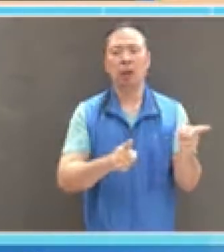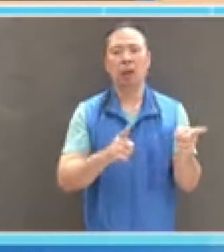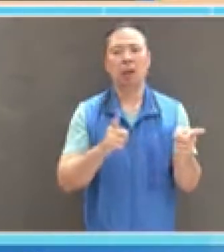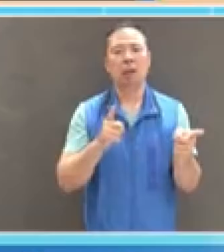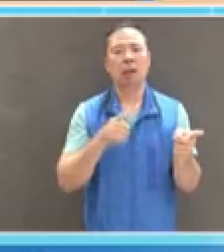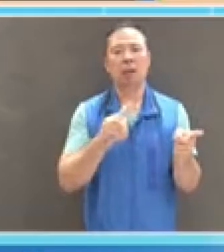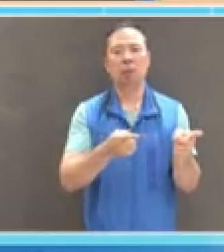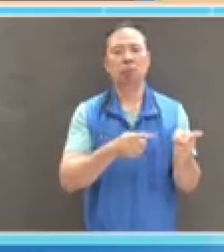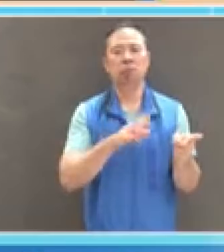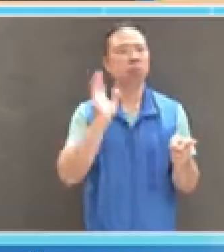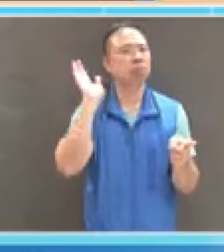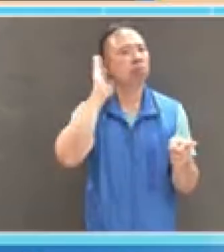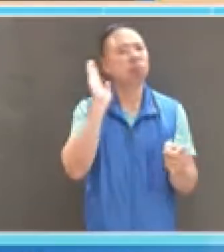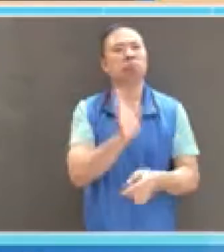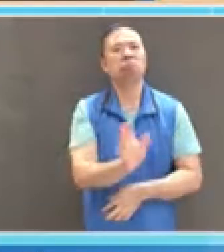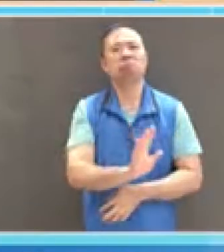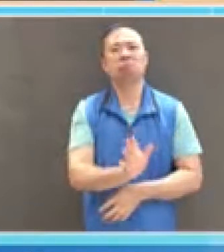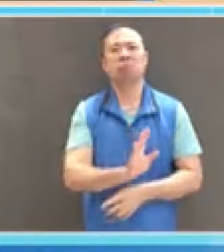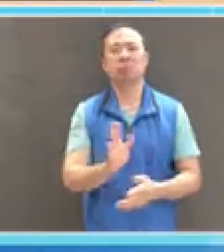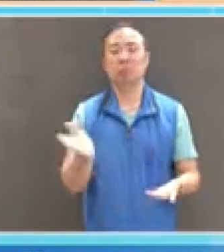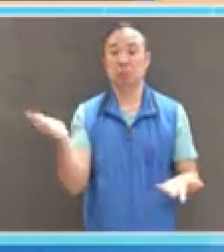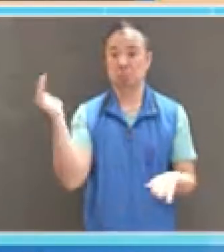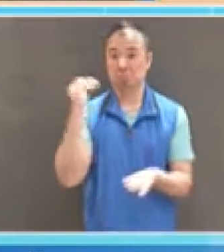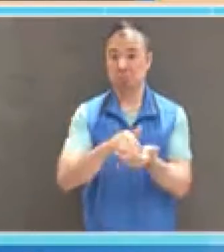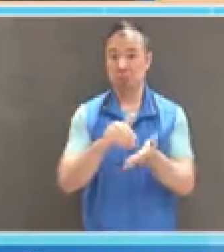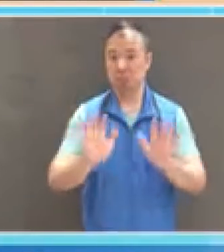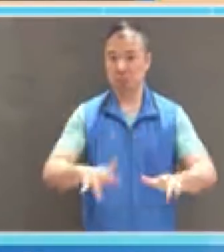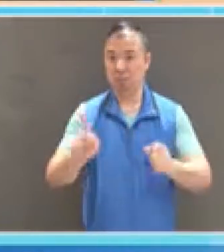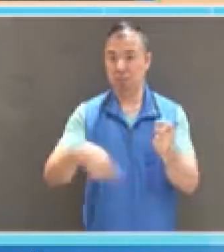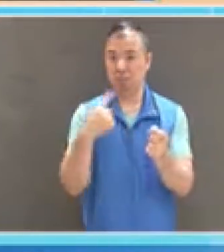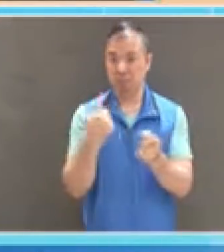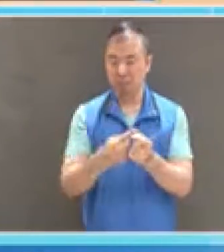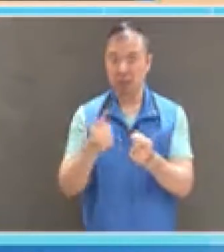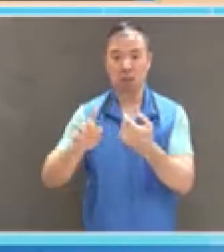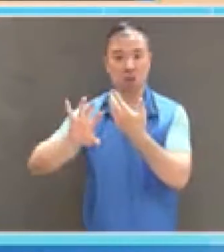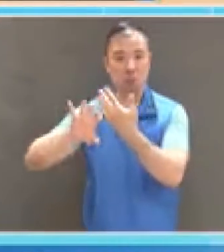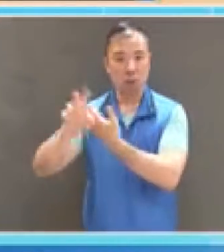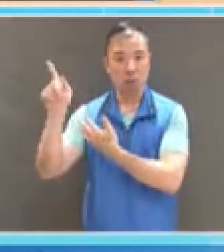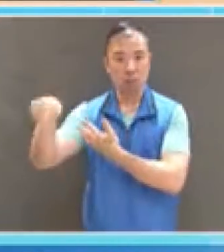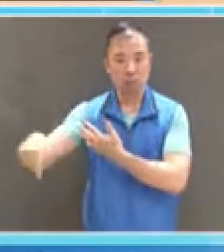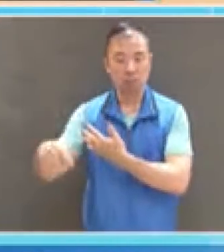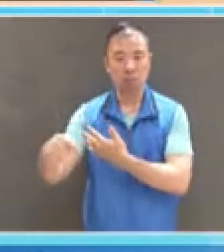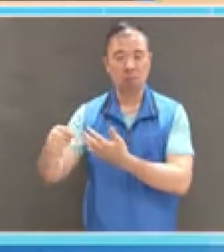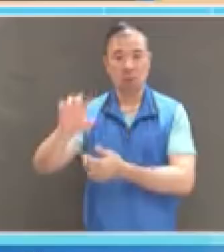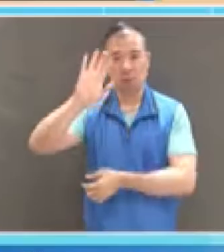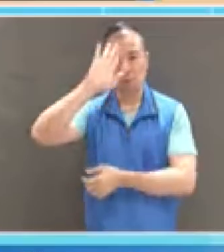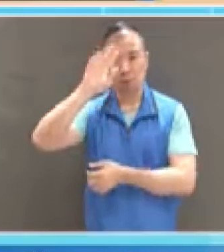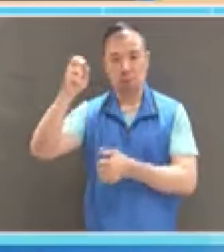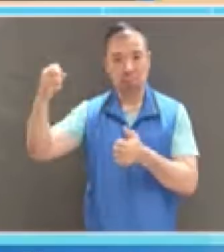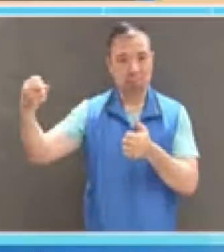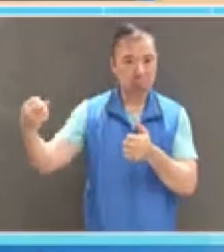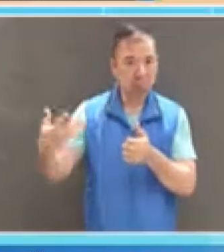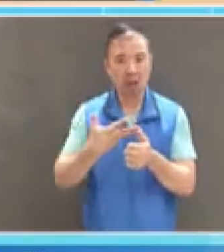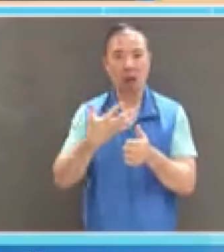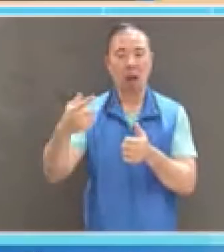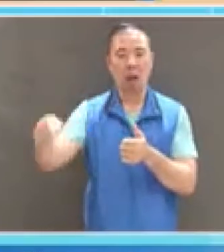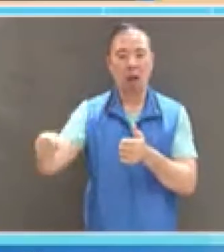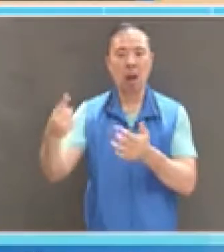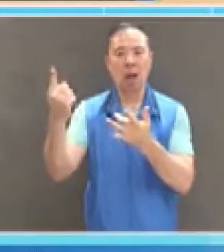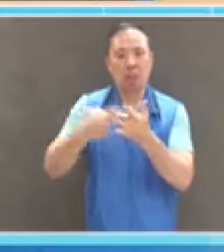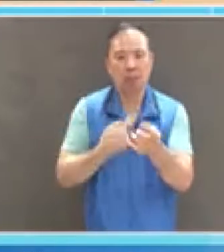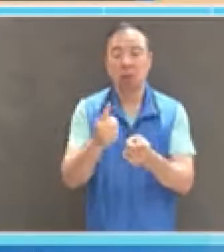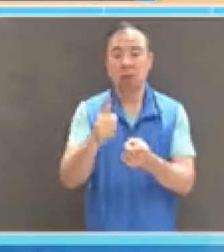结果到今年，那个境外破口有够大，从诺富特事